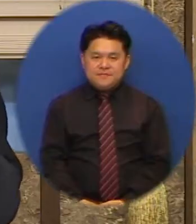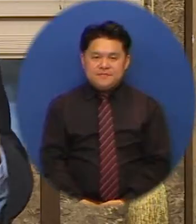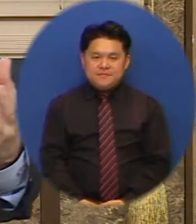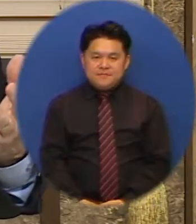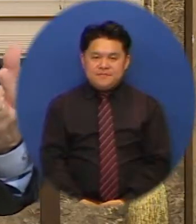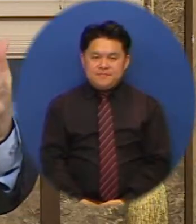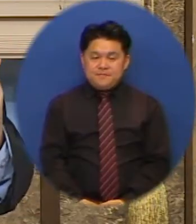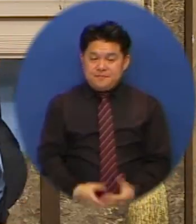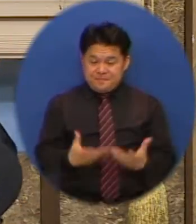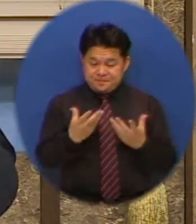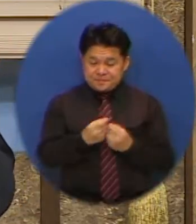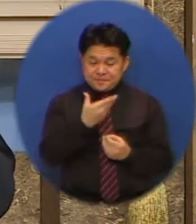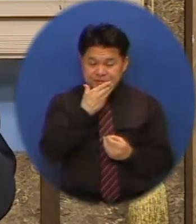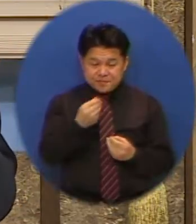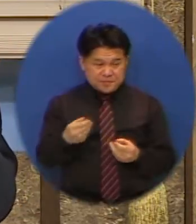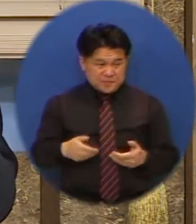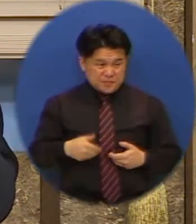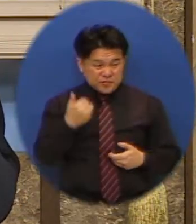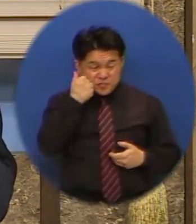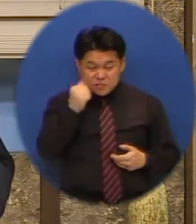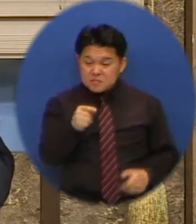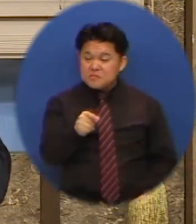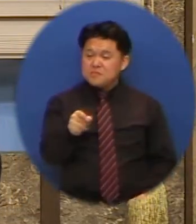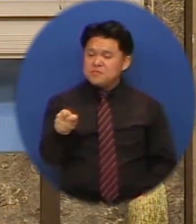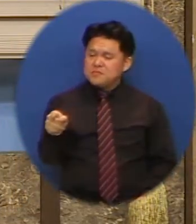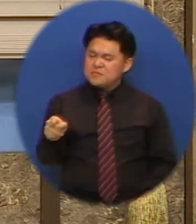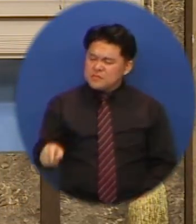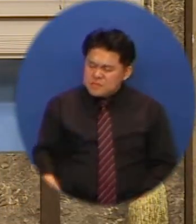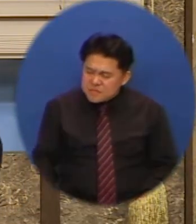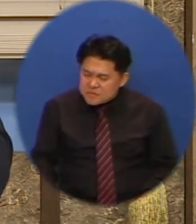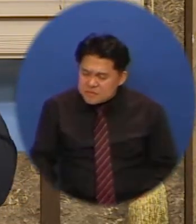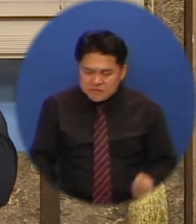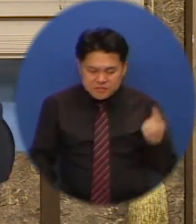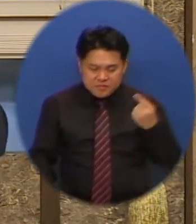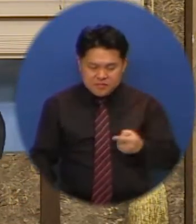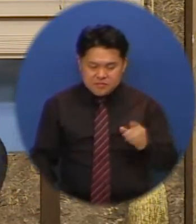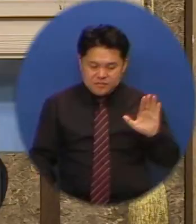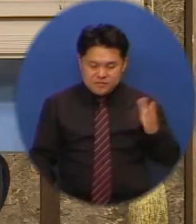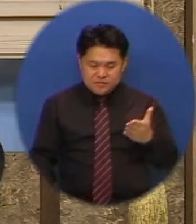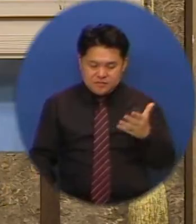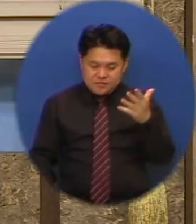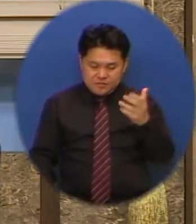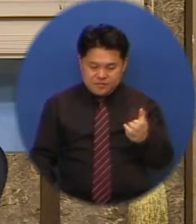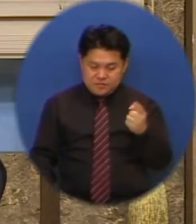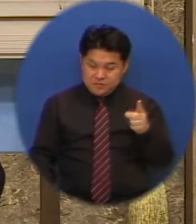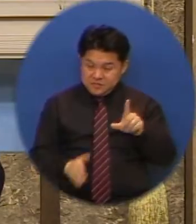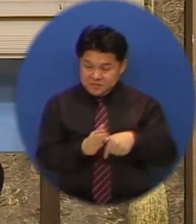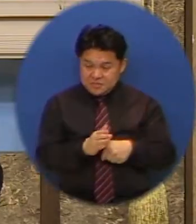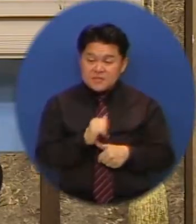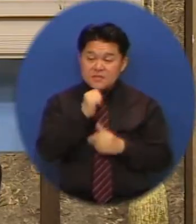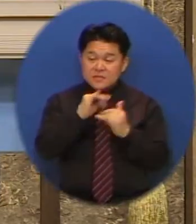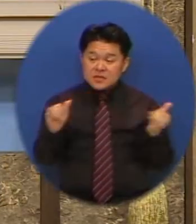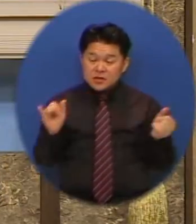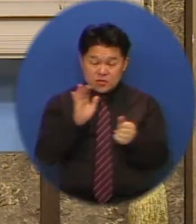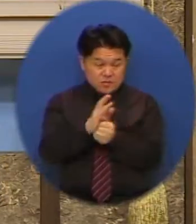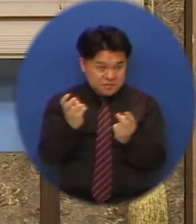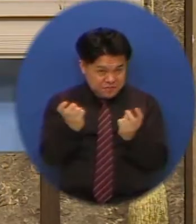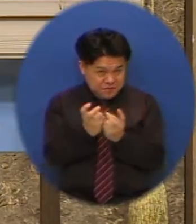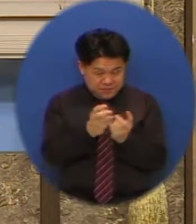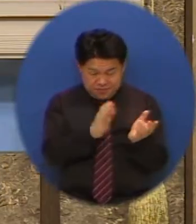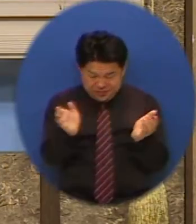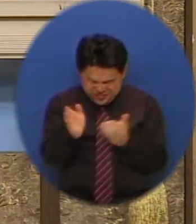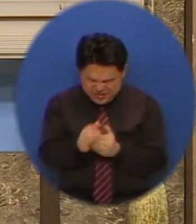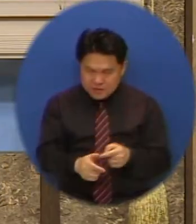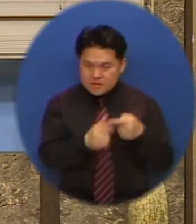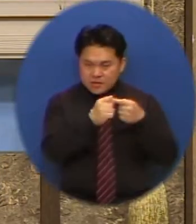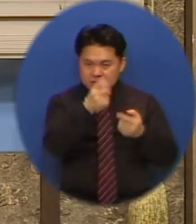그러니까 이제 복지 대상자를 보면은 제가 이제 81년도로 다시 돌아갔는데 그때 이제 영세민 대책을 네. 만들면서 첫 번째